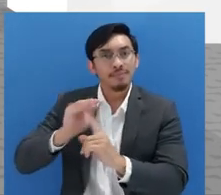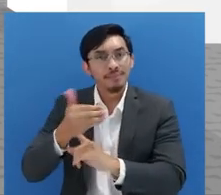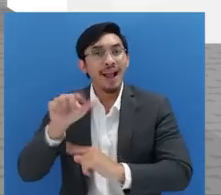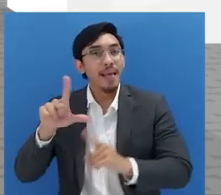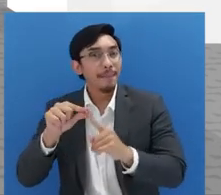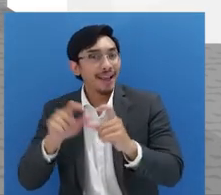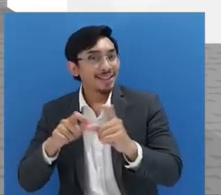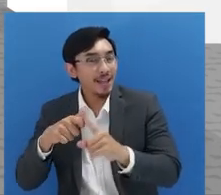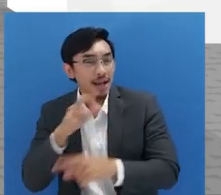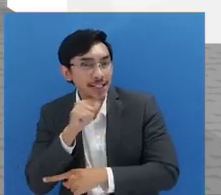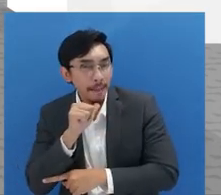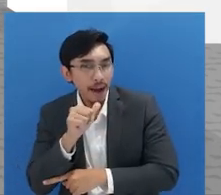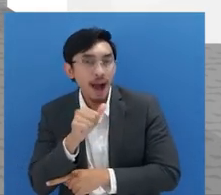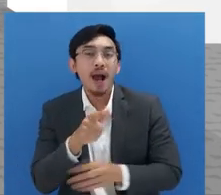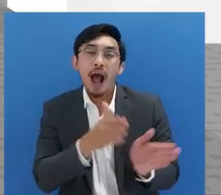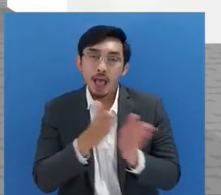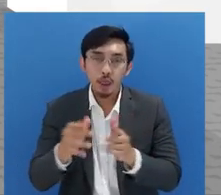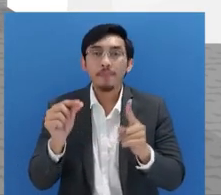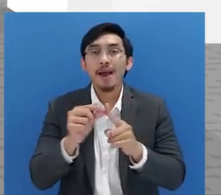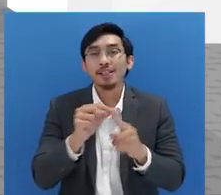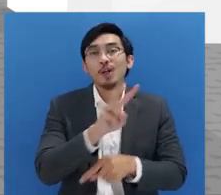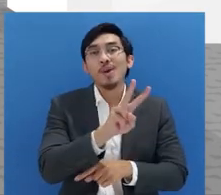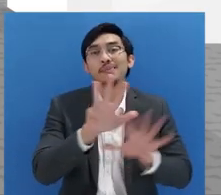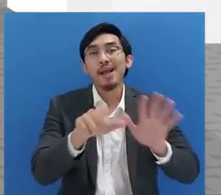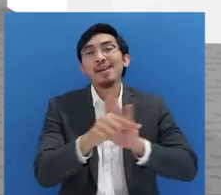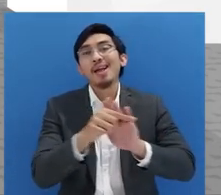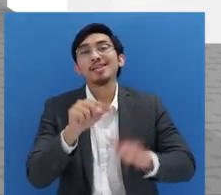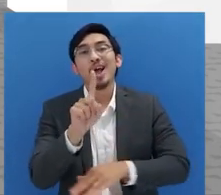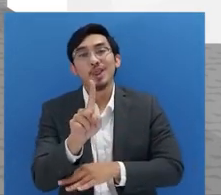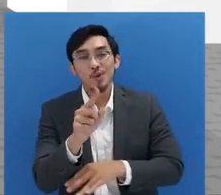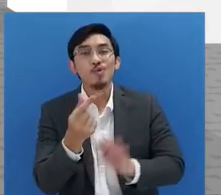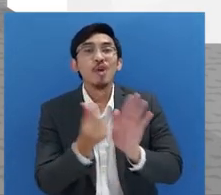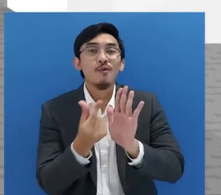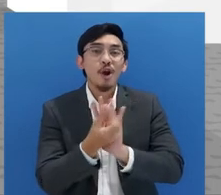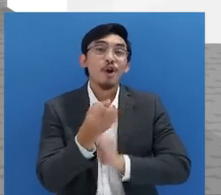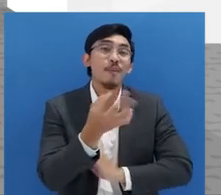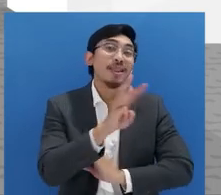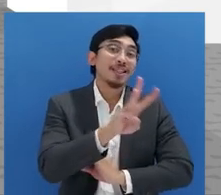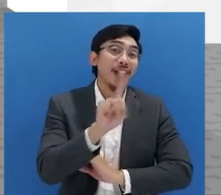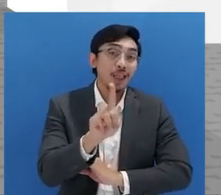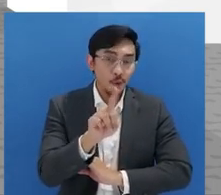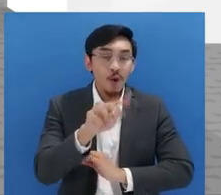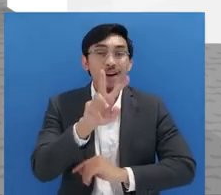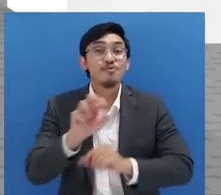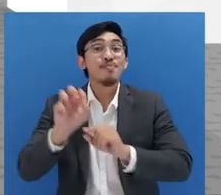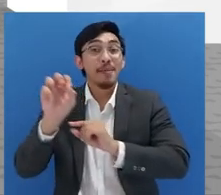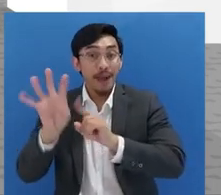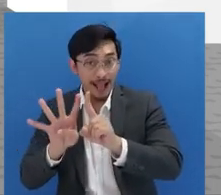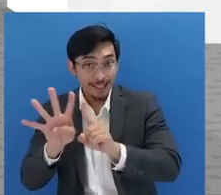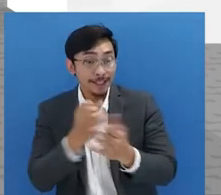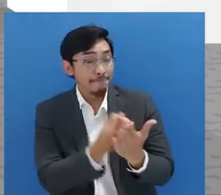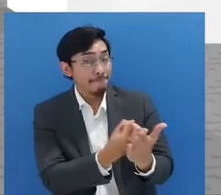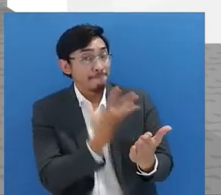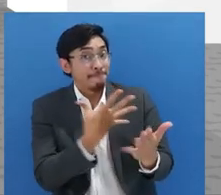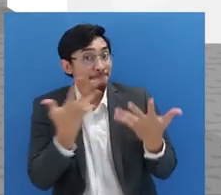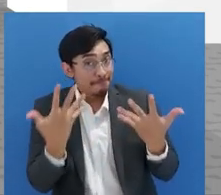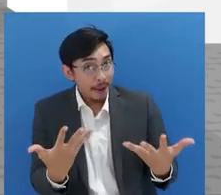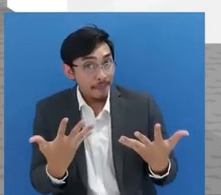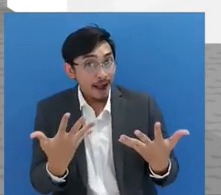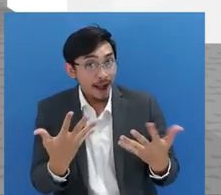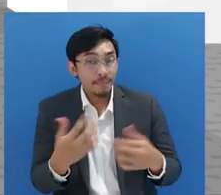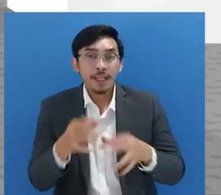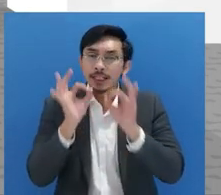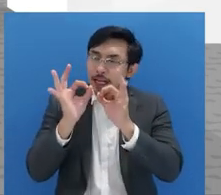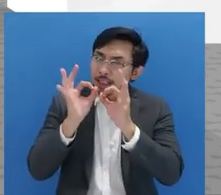perlindungan kepada LPSK? Sebagaimana pasal 29 ayat 1 Undang-Undang Nomor 31 2014,